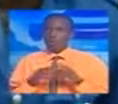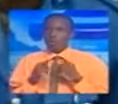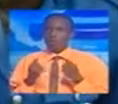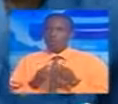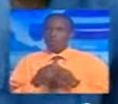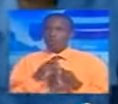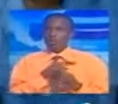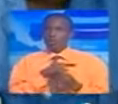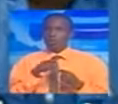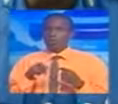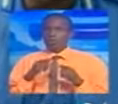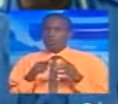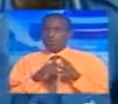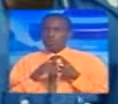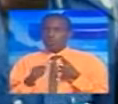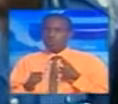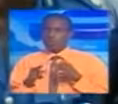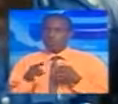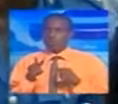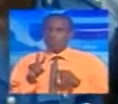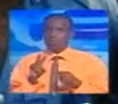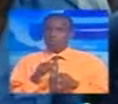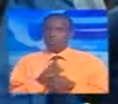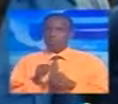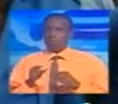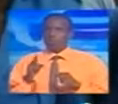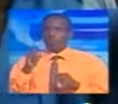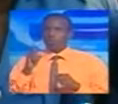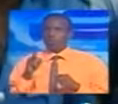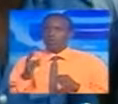Nous allons continuer pour les deux autres, Inch'Allah.